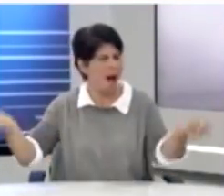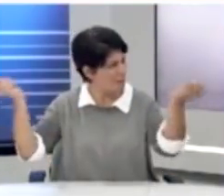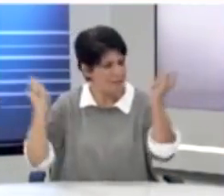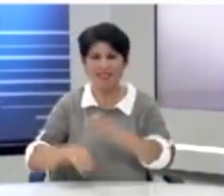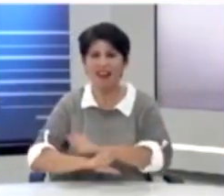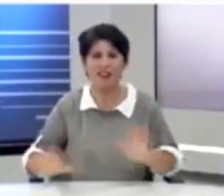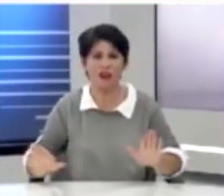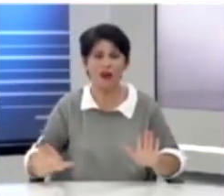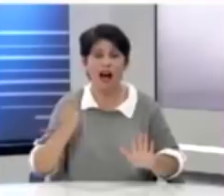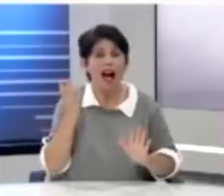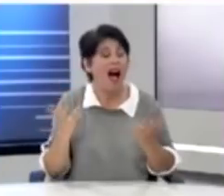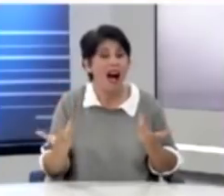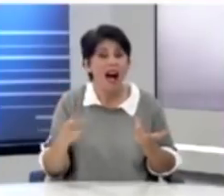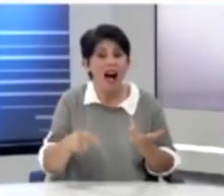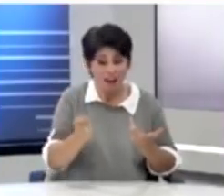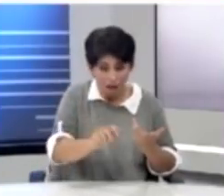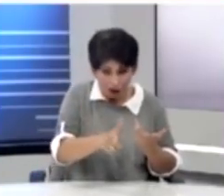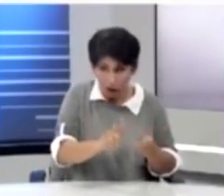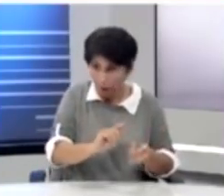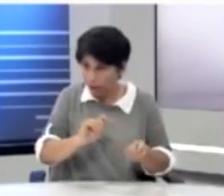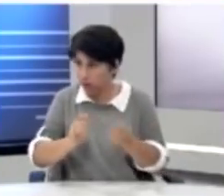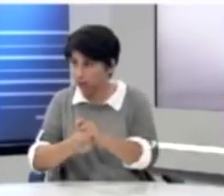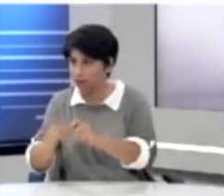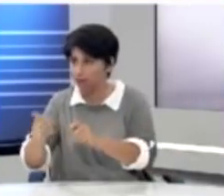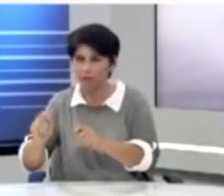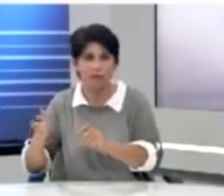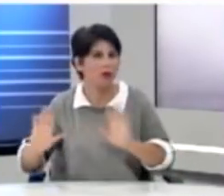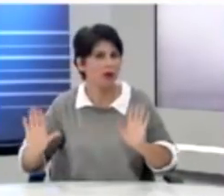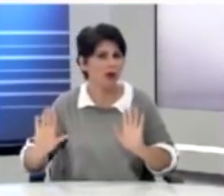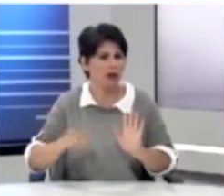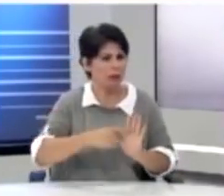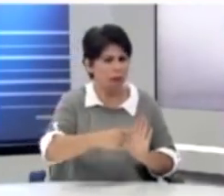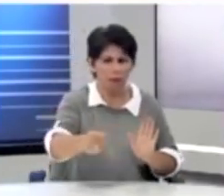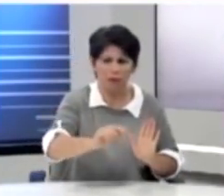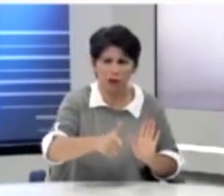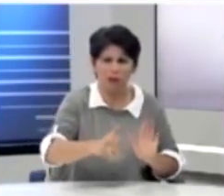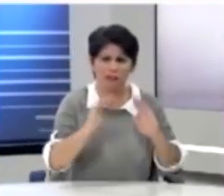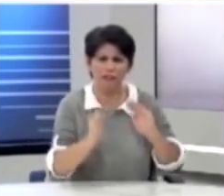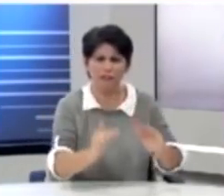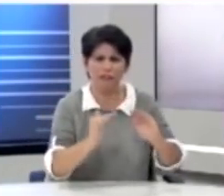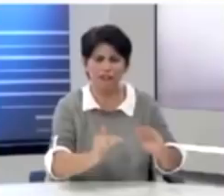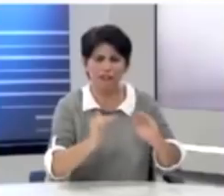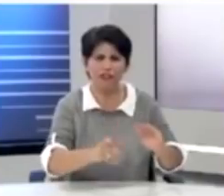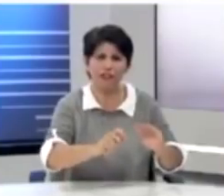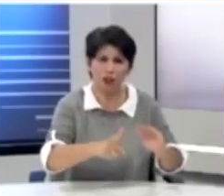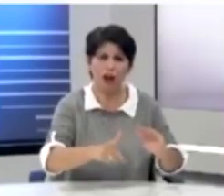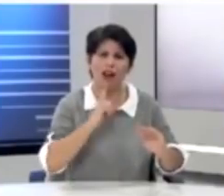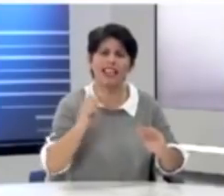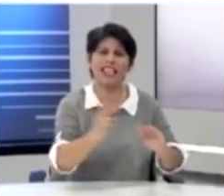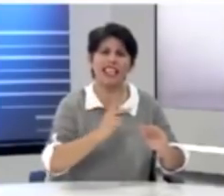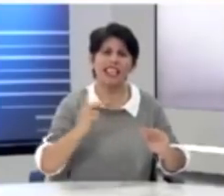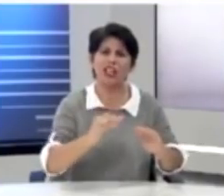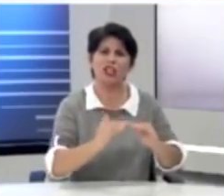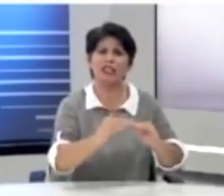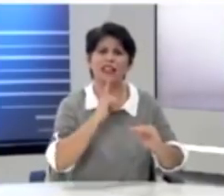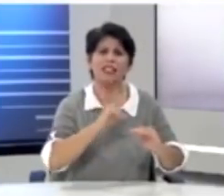αφού η συντριπτική τους πλειοψηφία θα παραμείνουν φτωχά, θα μείνουν στην ίδια κοινωνική τάξη με αυτή των